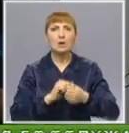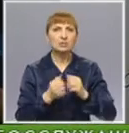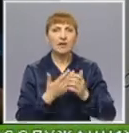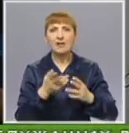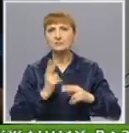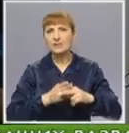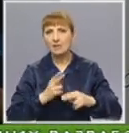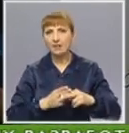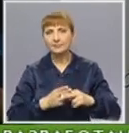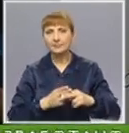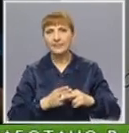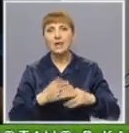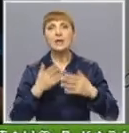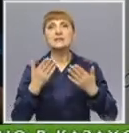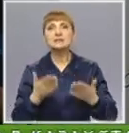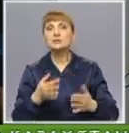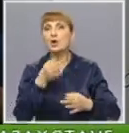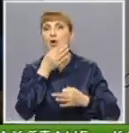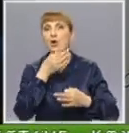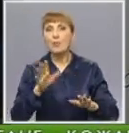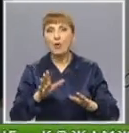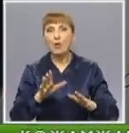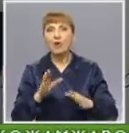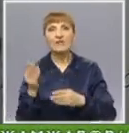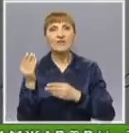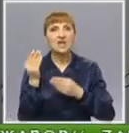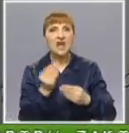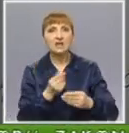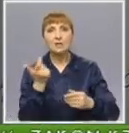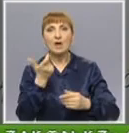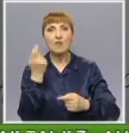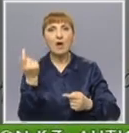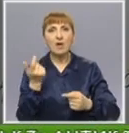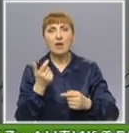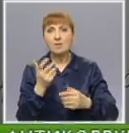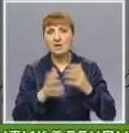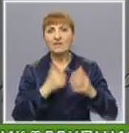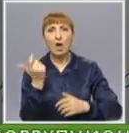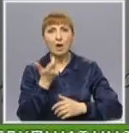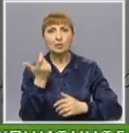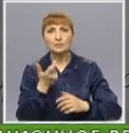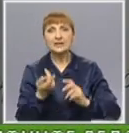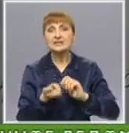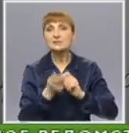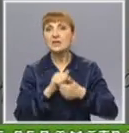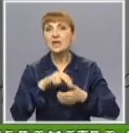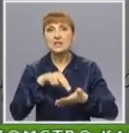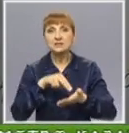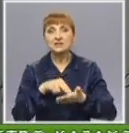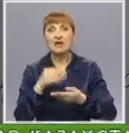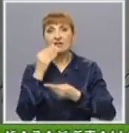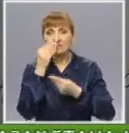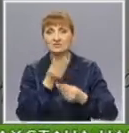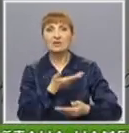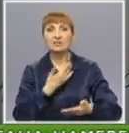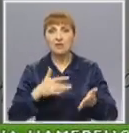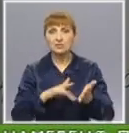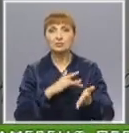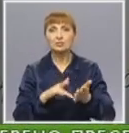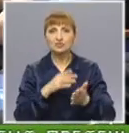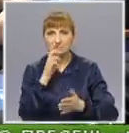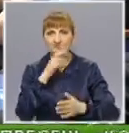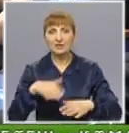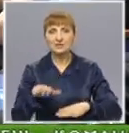так далее. И, естественно, любое дыхание мировой экономики, любое изменение цен отражается на нашем бюджете, в нашей